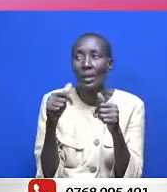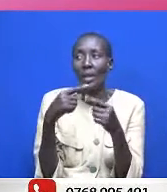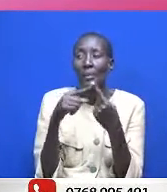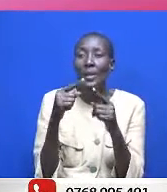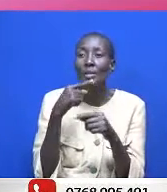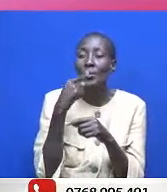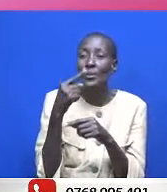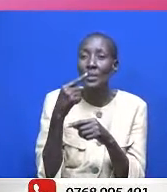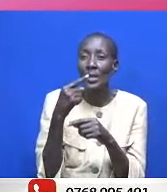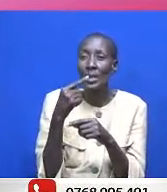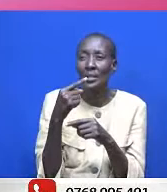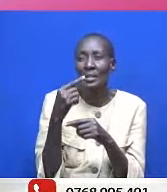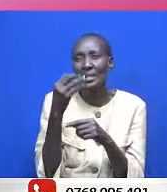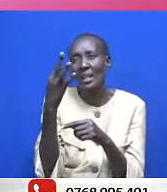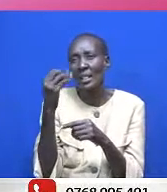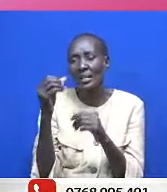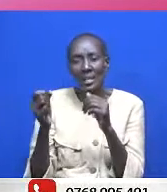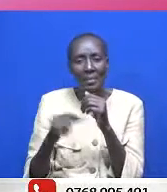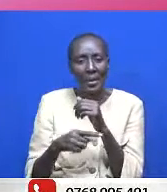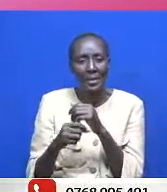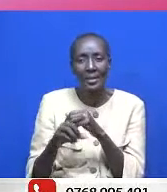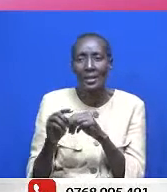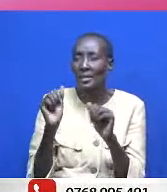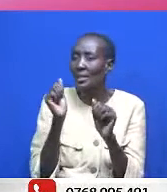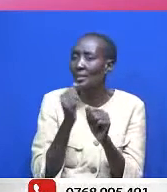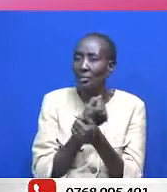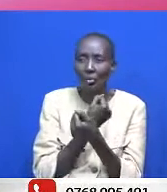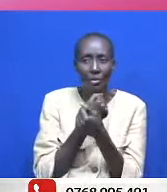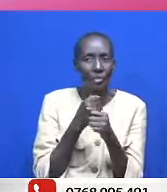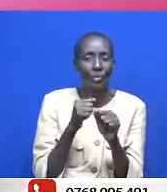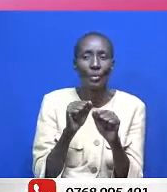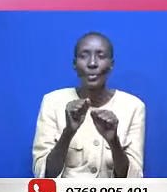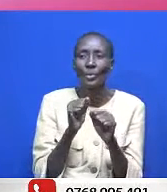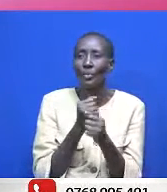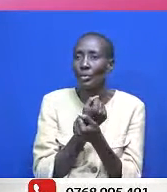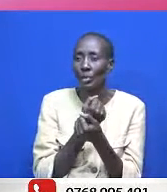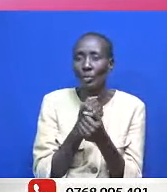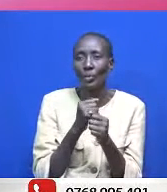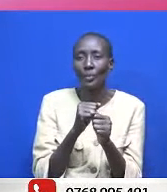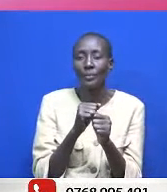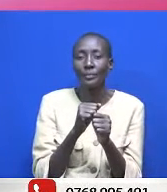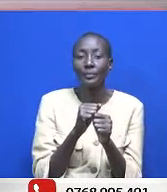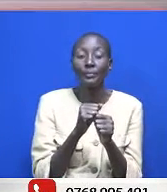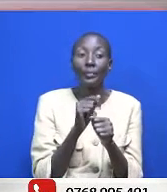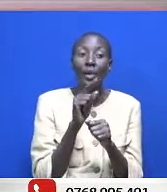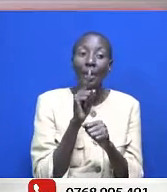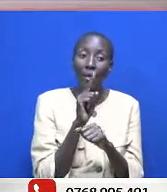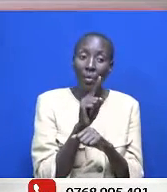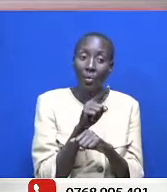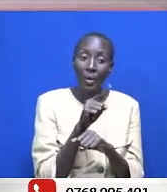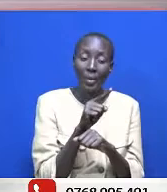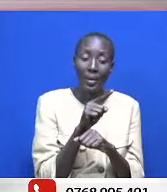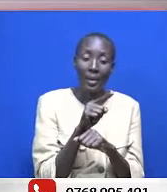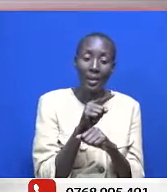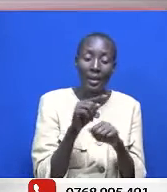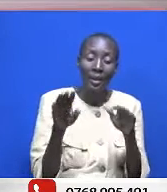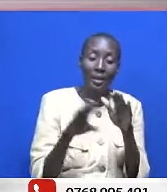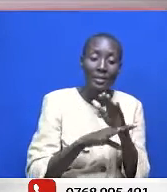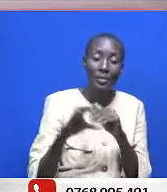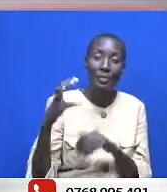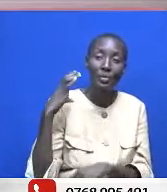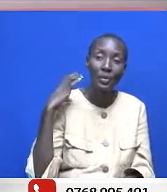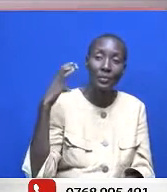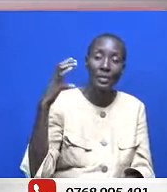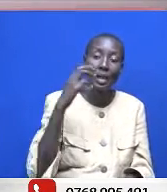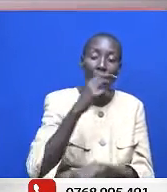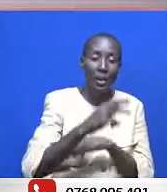katika miezi 30 ambayo inabaki, mimi naona kwamba haiwezekani. Na wewe kama naibu mwenyekiti wa Chamber of